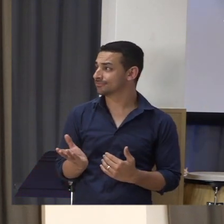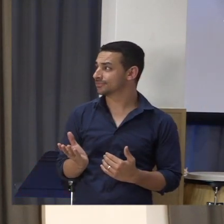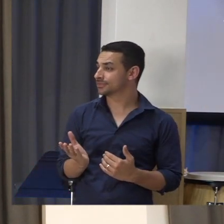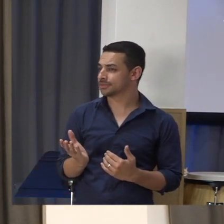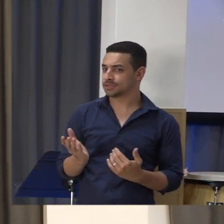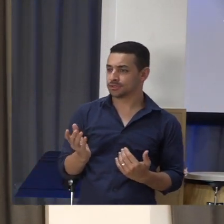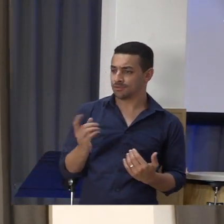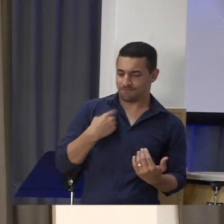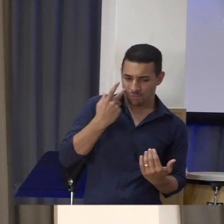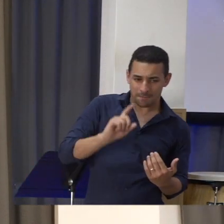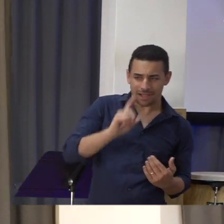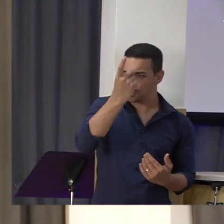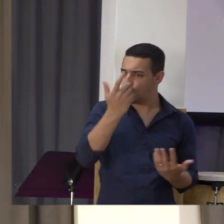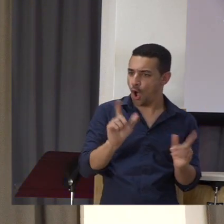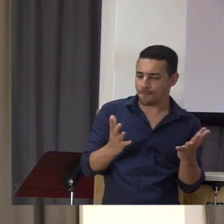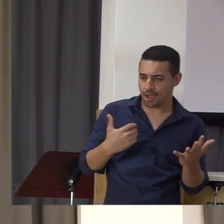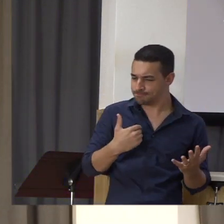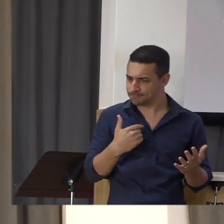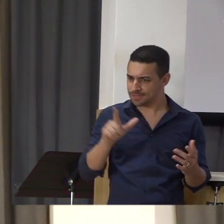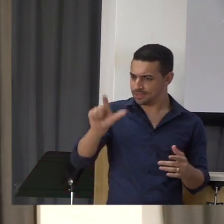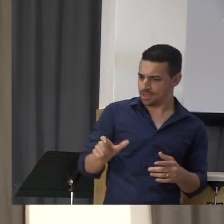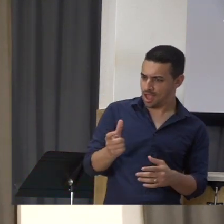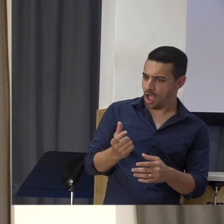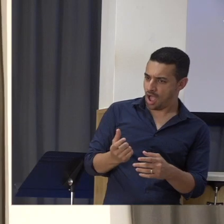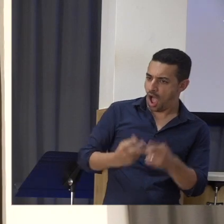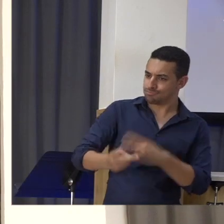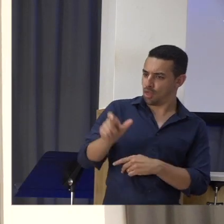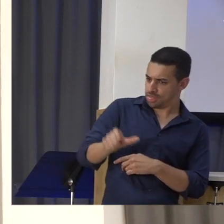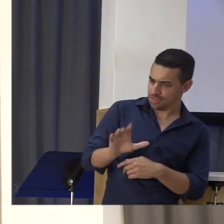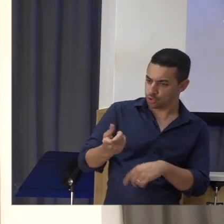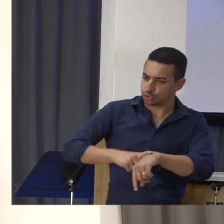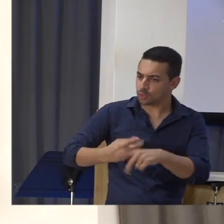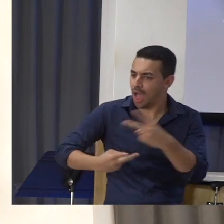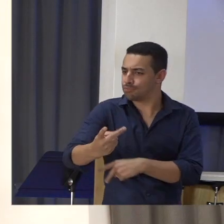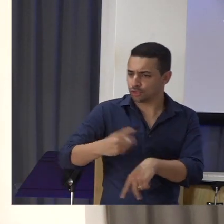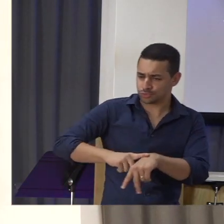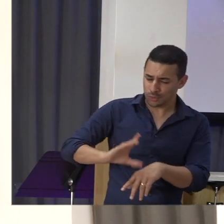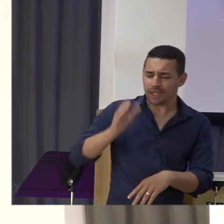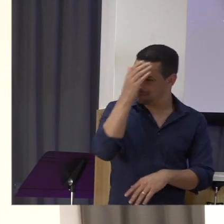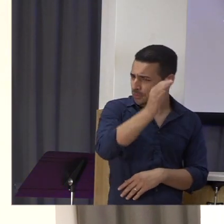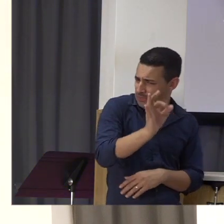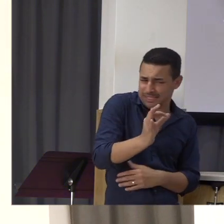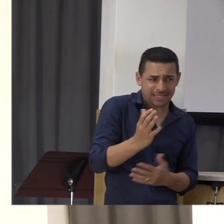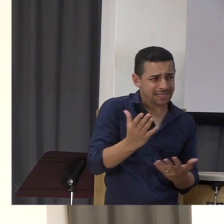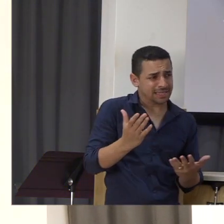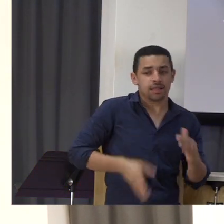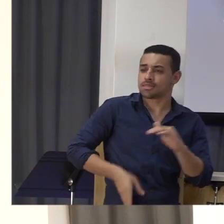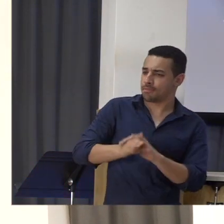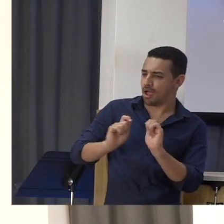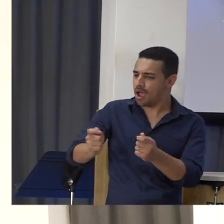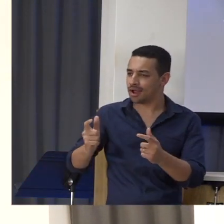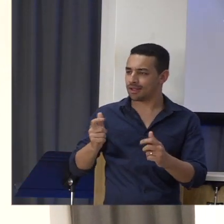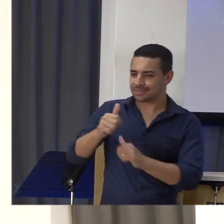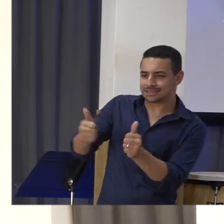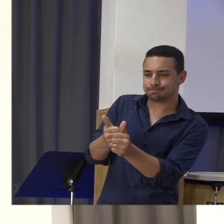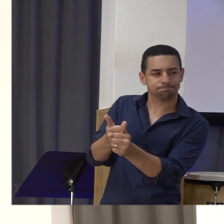Je ne vois pas Dieu appeler un apôtre et lui dire, tu seras apôtre tout de suite. Oui, les apôtres, au départ, on les appelle les